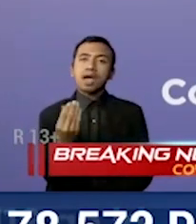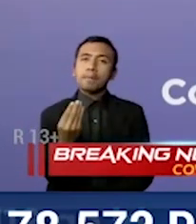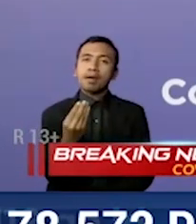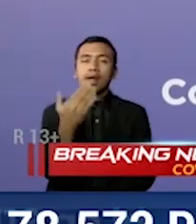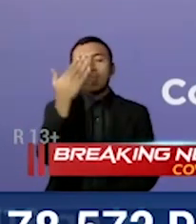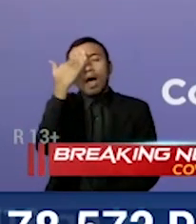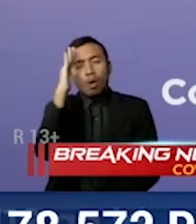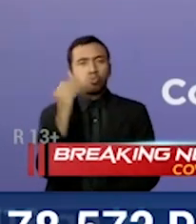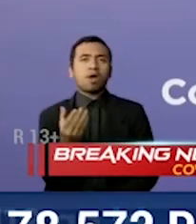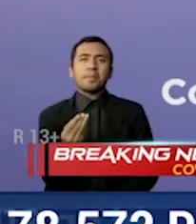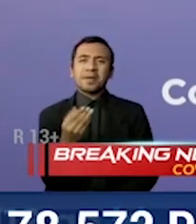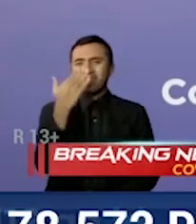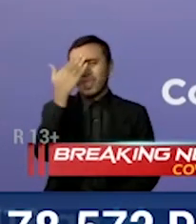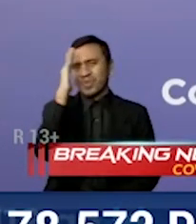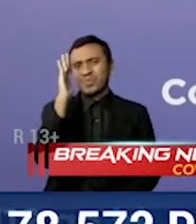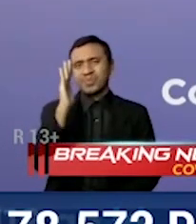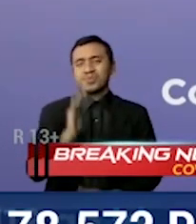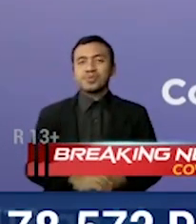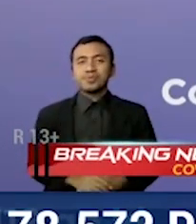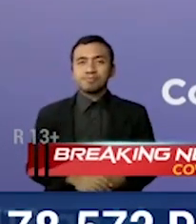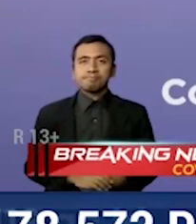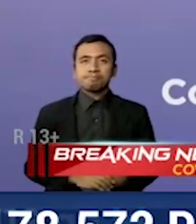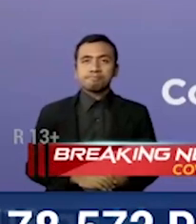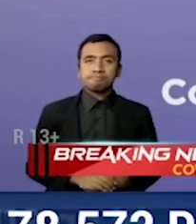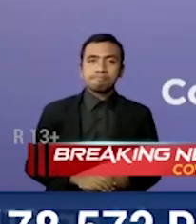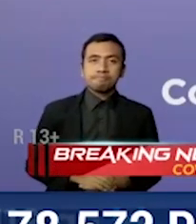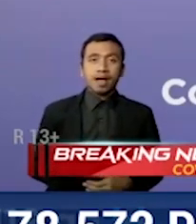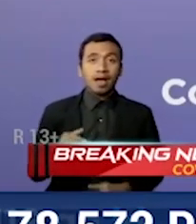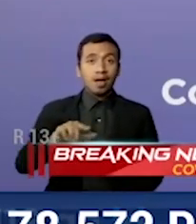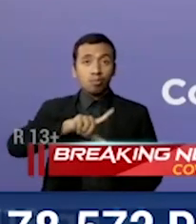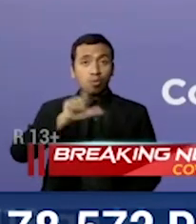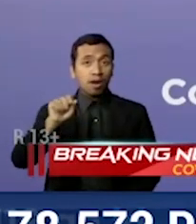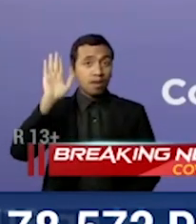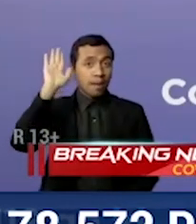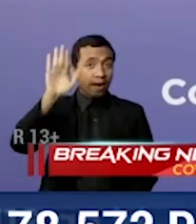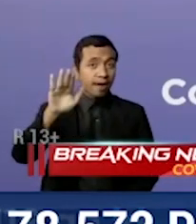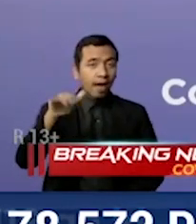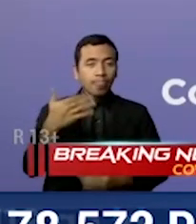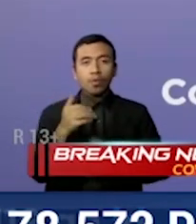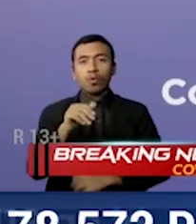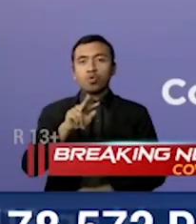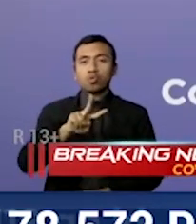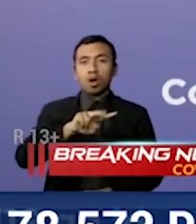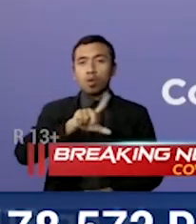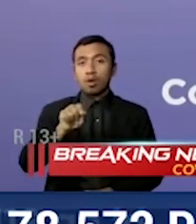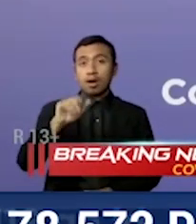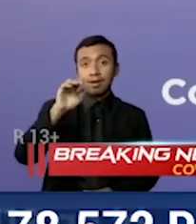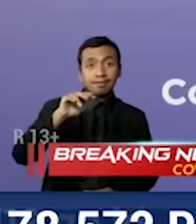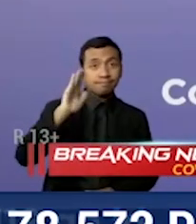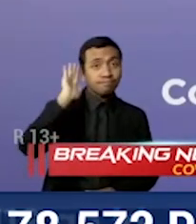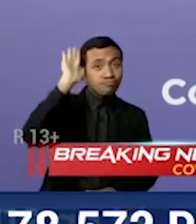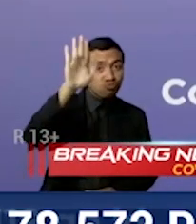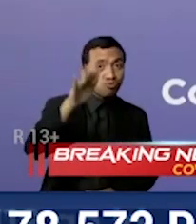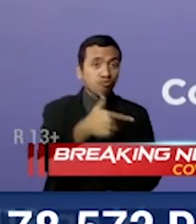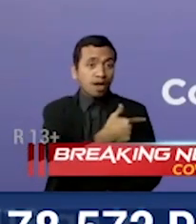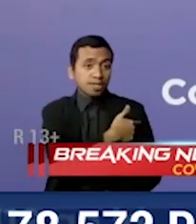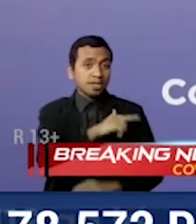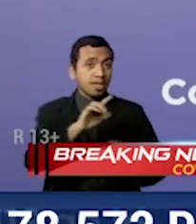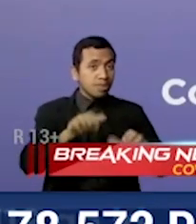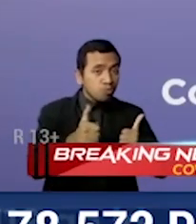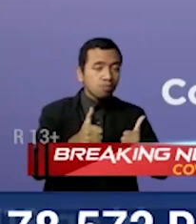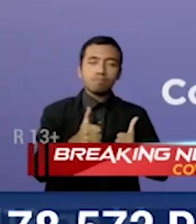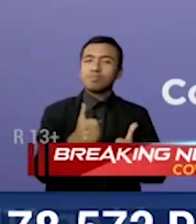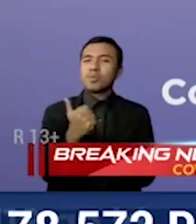tidak ada yang bisa memberikan jaminan bahwa bulan depan bahwa dua bulan lagi vaksin sudah bisa kita dapatkan